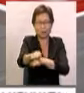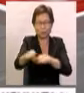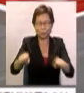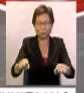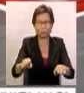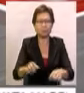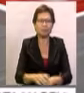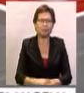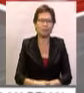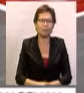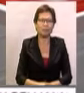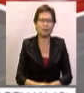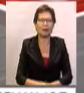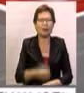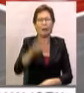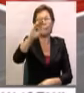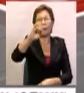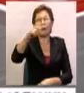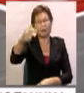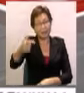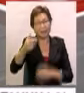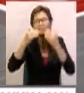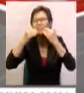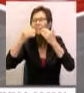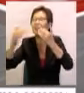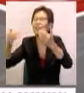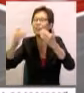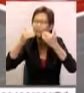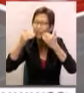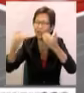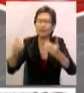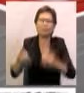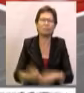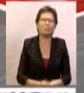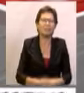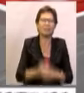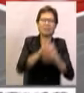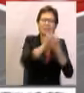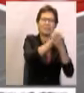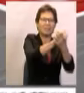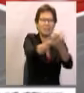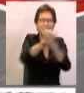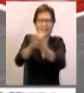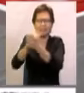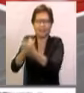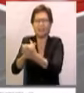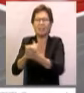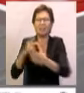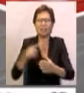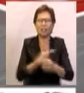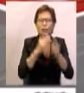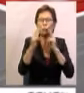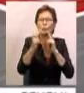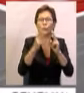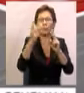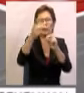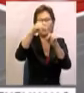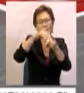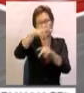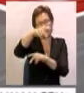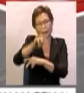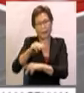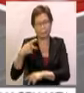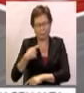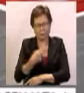Silakan. Ya, Margaret Gambang, terima kasih. Apapun tahniah setinggi-tingginya kita ucapkan kepada Perdana Menteri